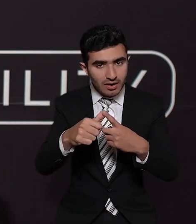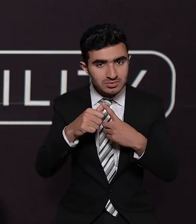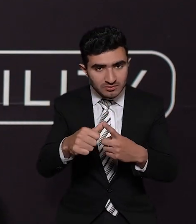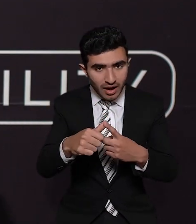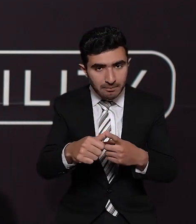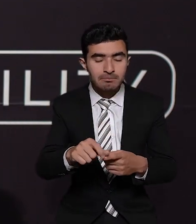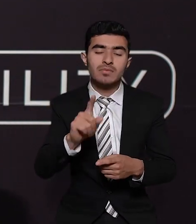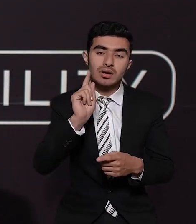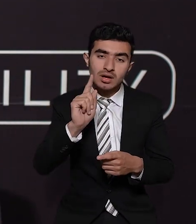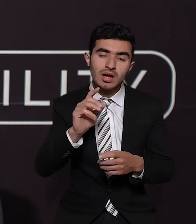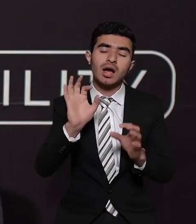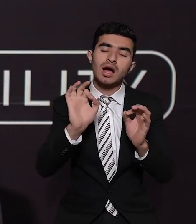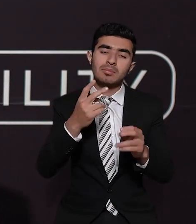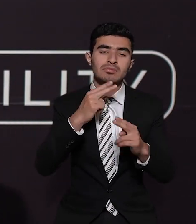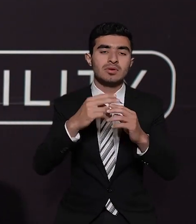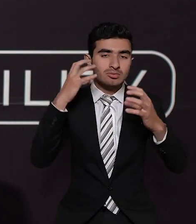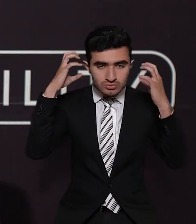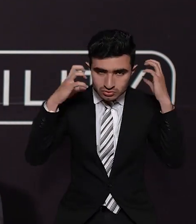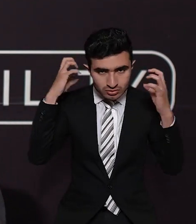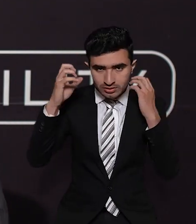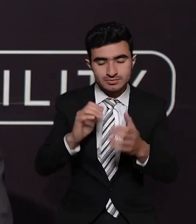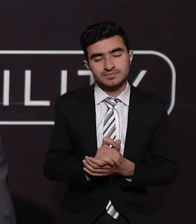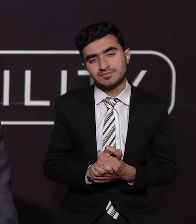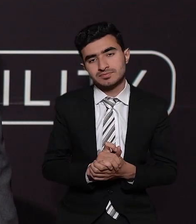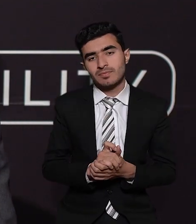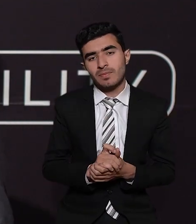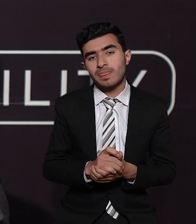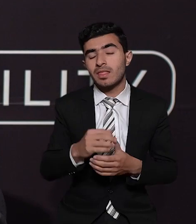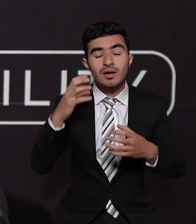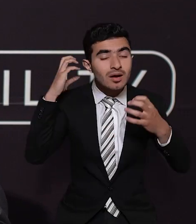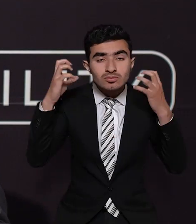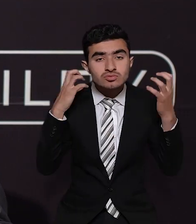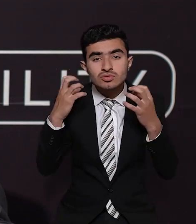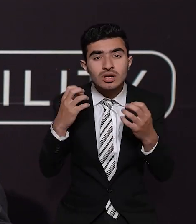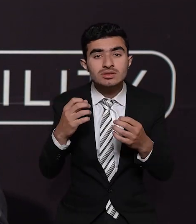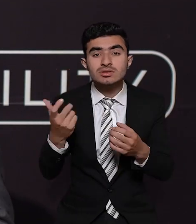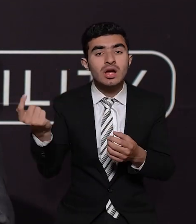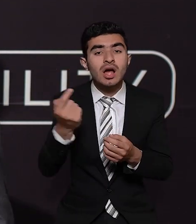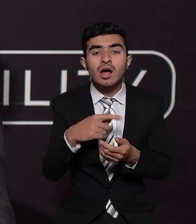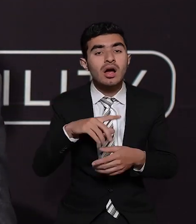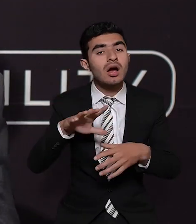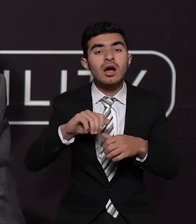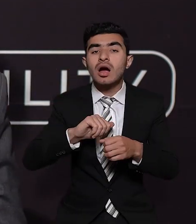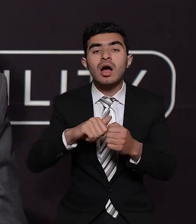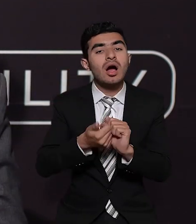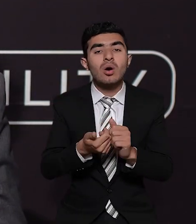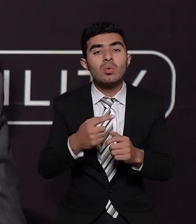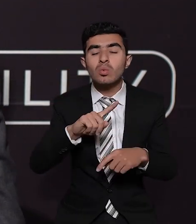ہے۔ اب سوال یہ پیدا ہوتا ہے کہ سٹریس کب آتا ہے؟